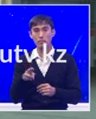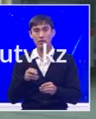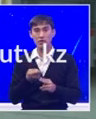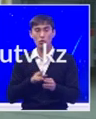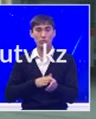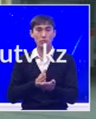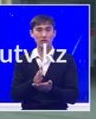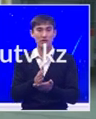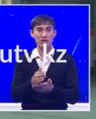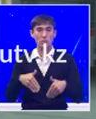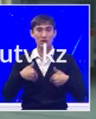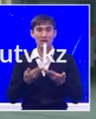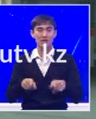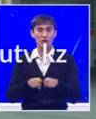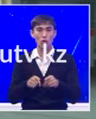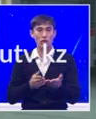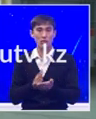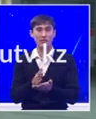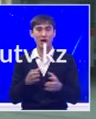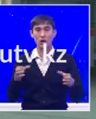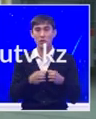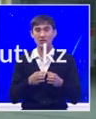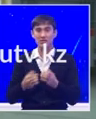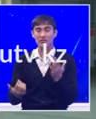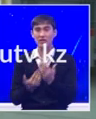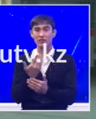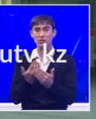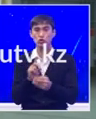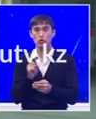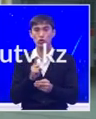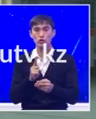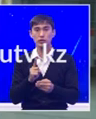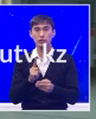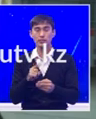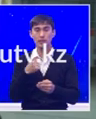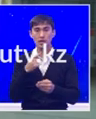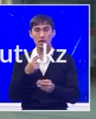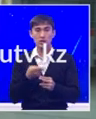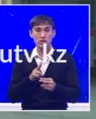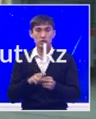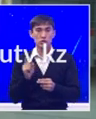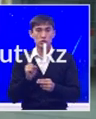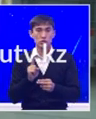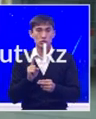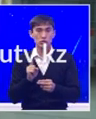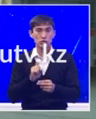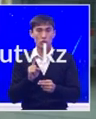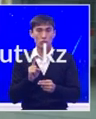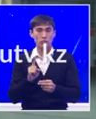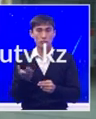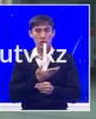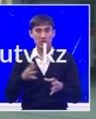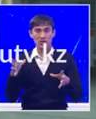направлений предлагает такое направление, как корпоративные инновации. Что это под собой подразумевает? Подразумевает то, что